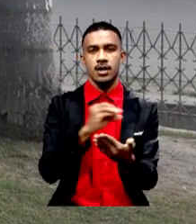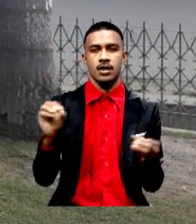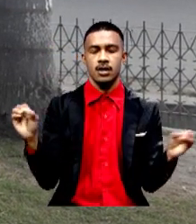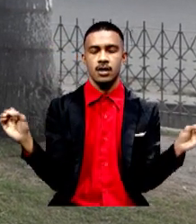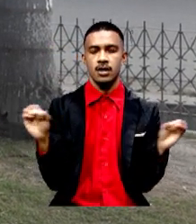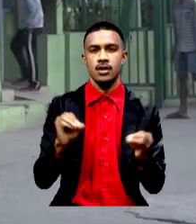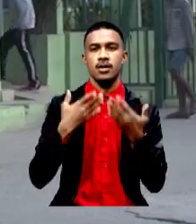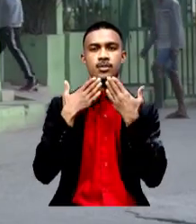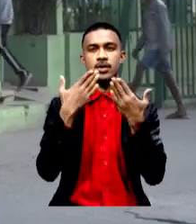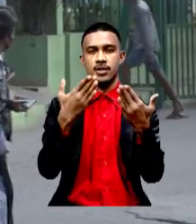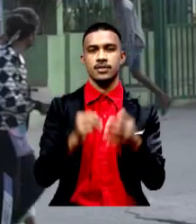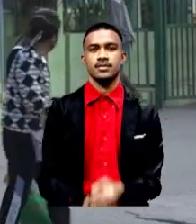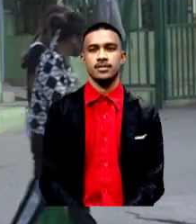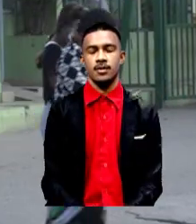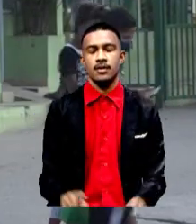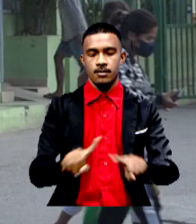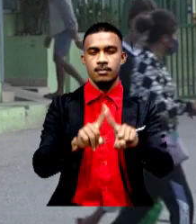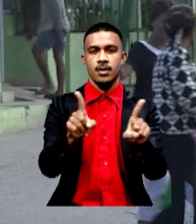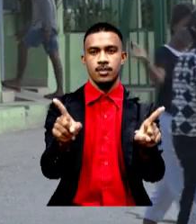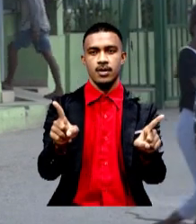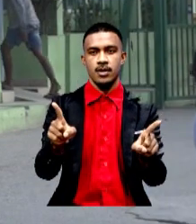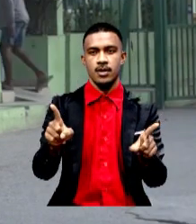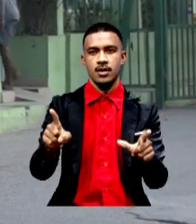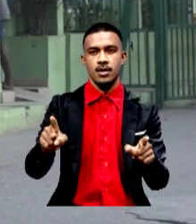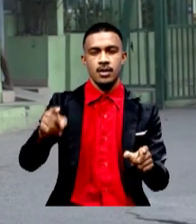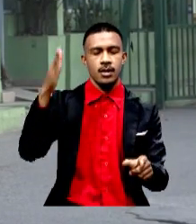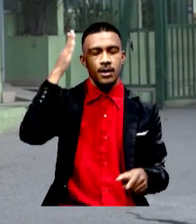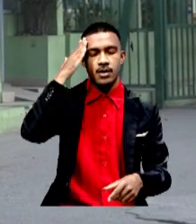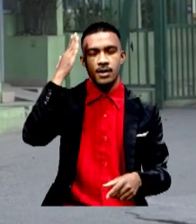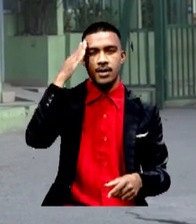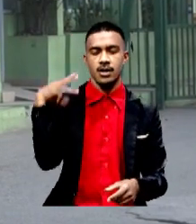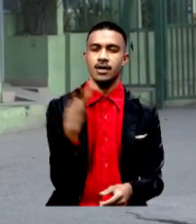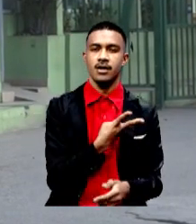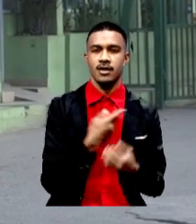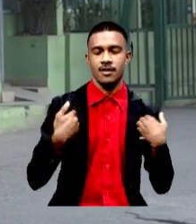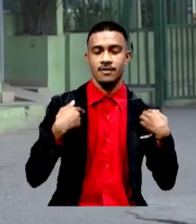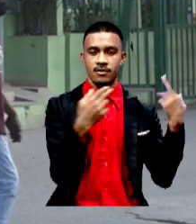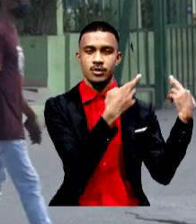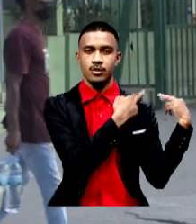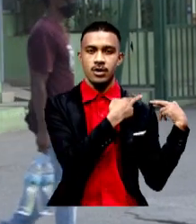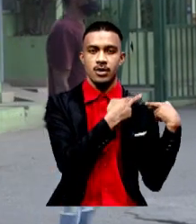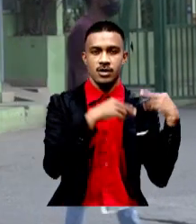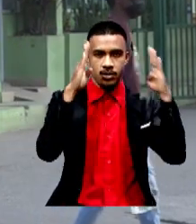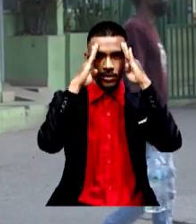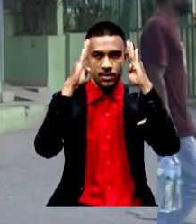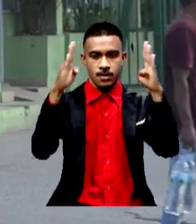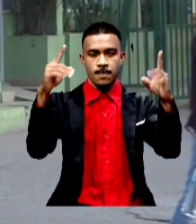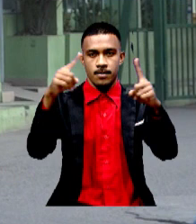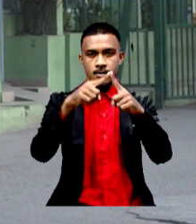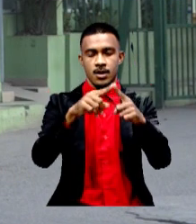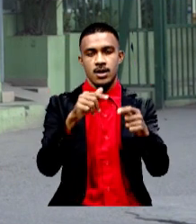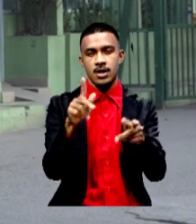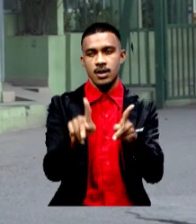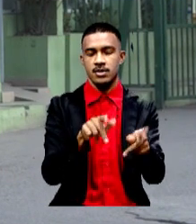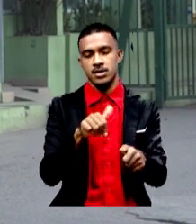ida. Mai be, moralmente, ita iha responsabilidade atu tau matan bahirak nebe